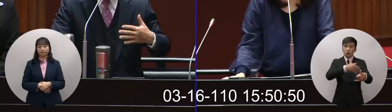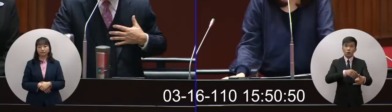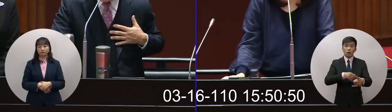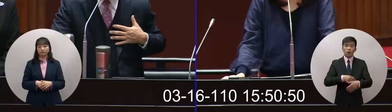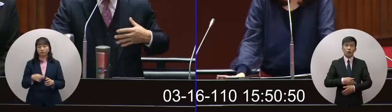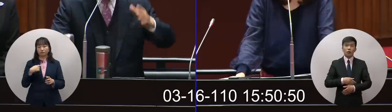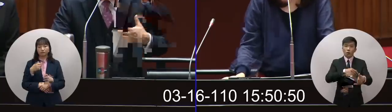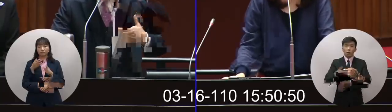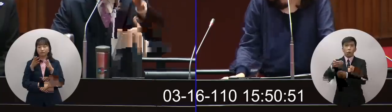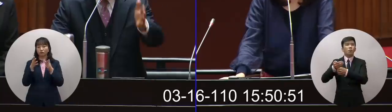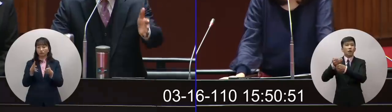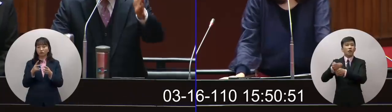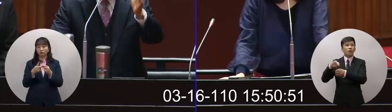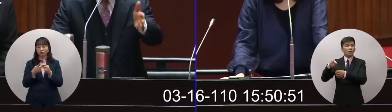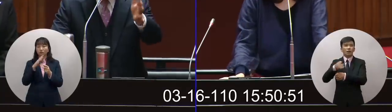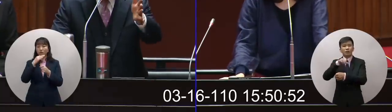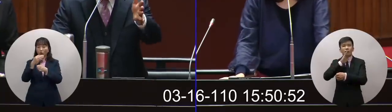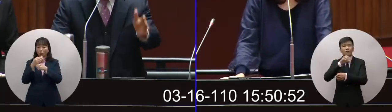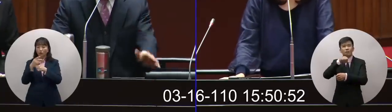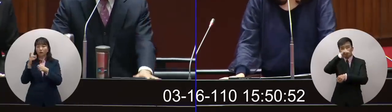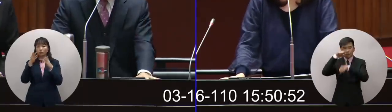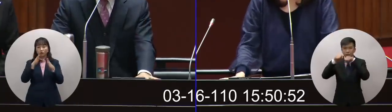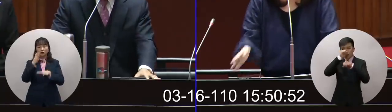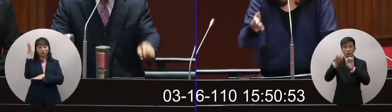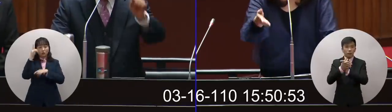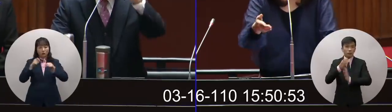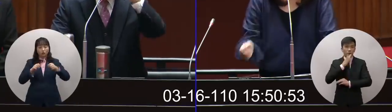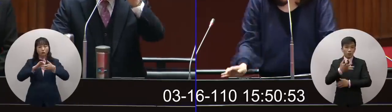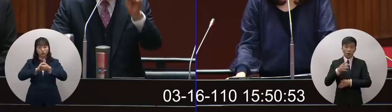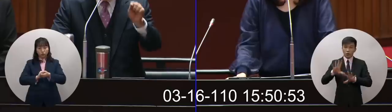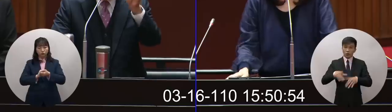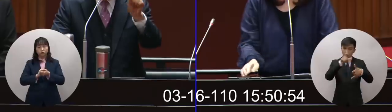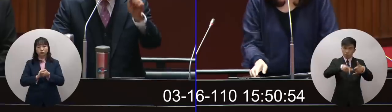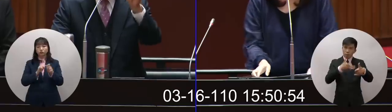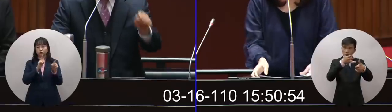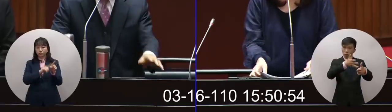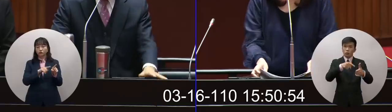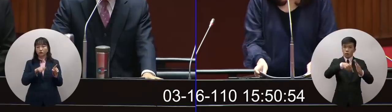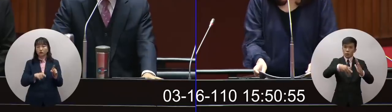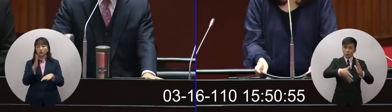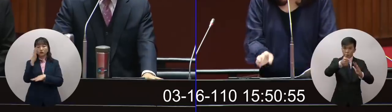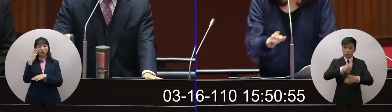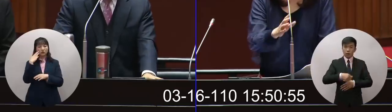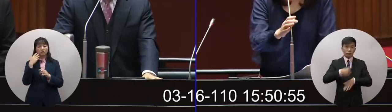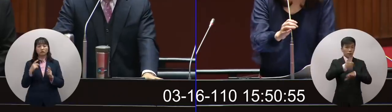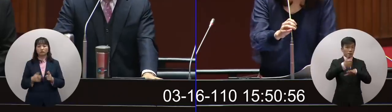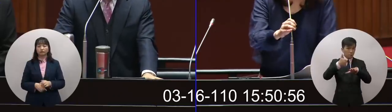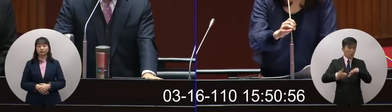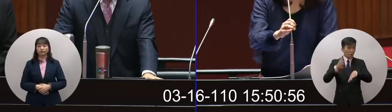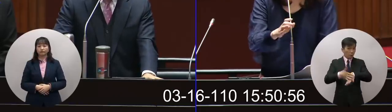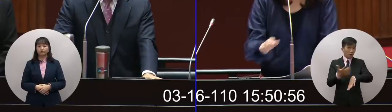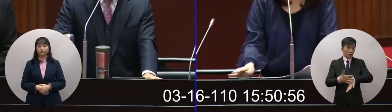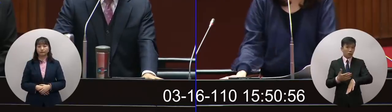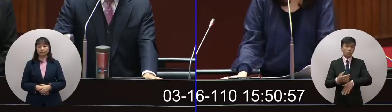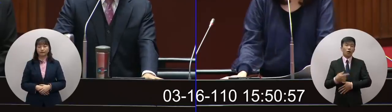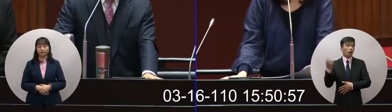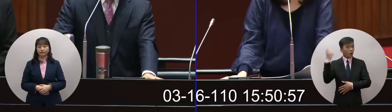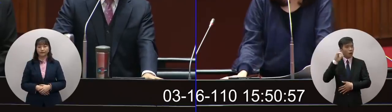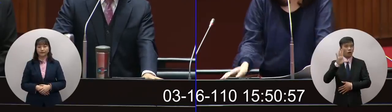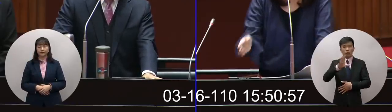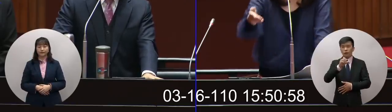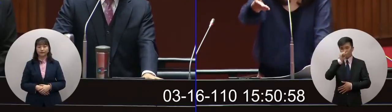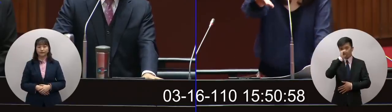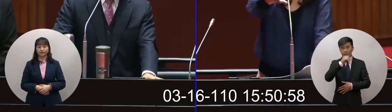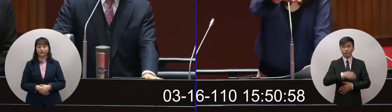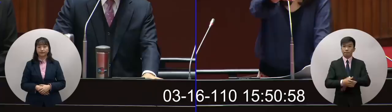欢马总统？你跟马总统是好朋友。 这都是政策的决定。 我现在在问你嘛， 好， 所以你不会辞职下台，我听到了，我听到了。